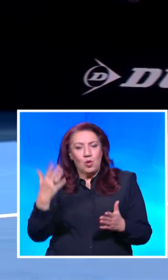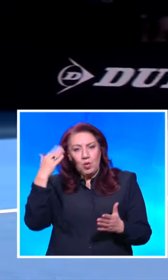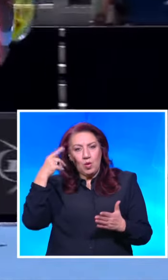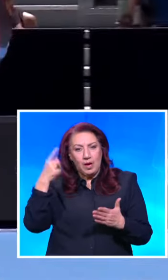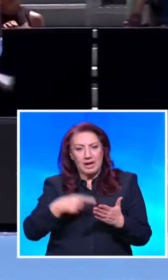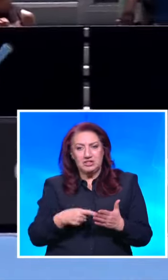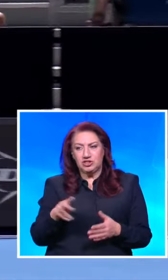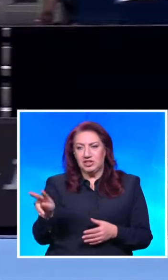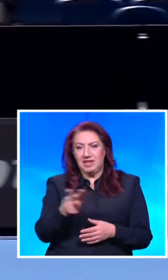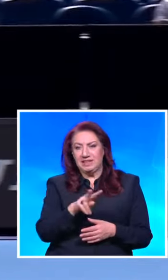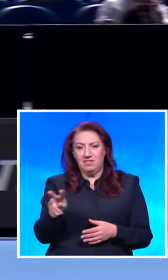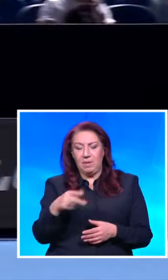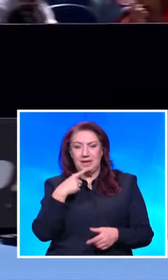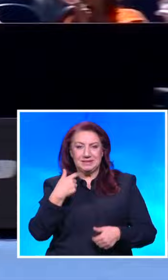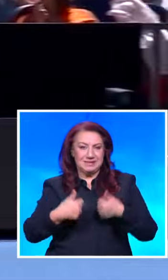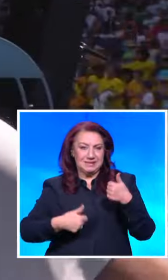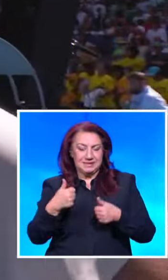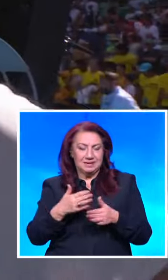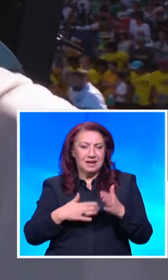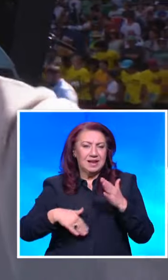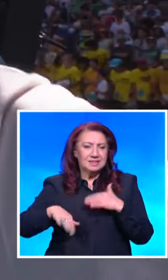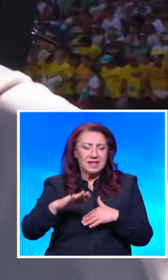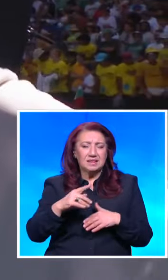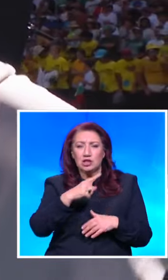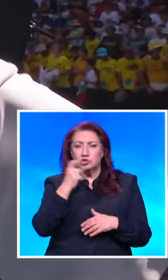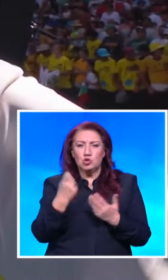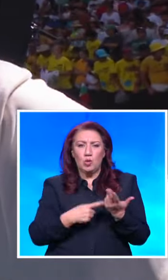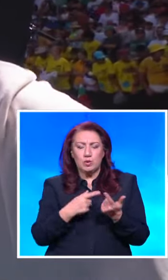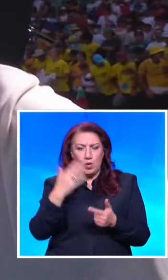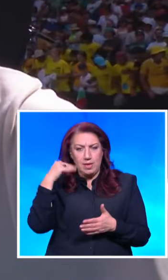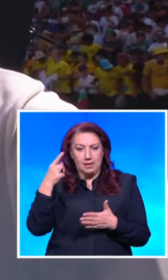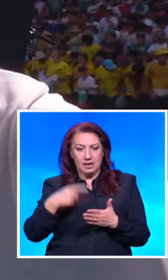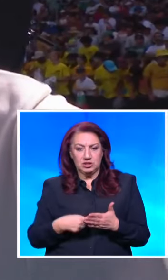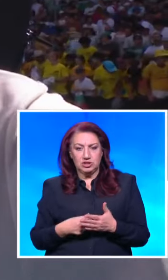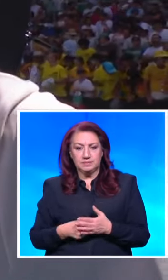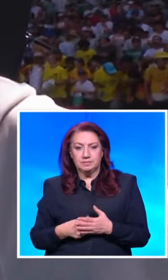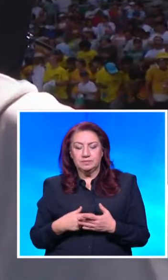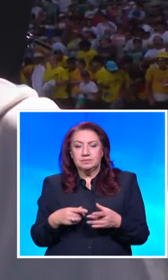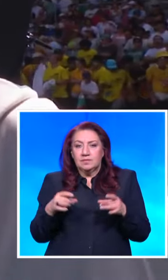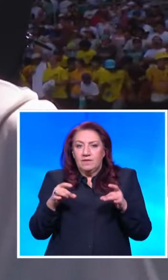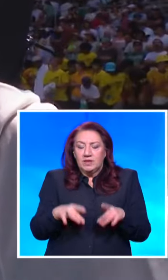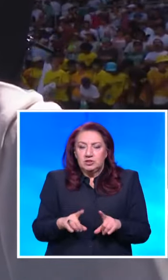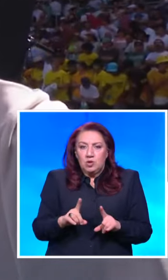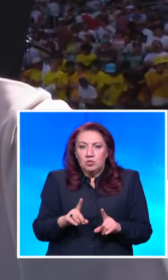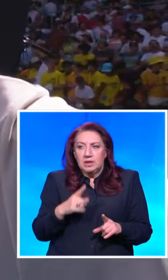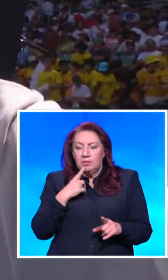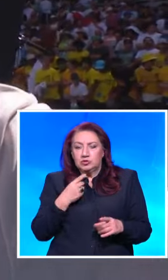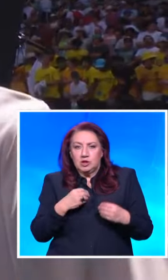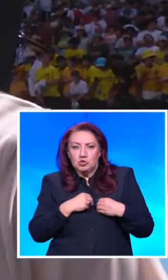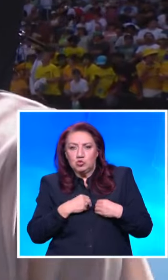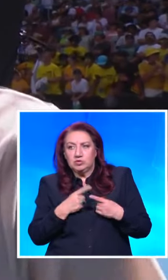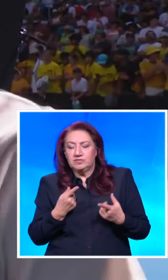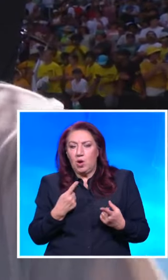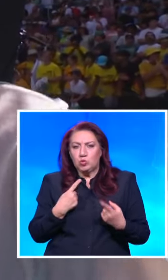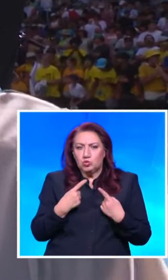и на двамата играчи. Общо над 100. В началото не успявах да се адаптирам към условията.